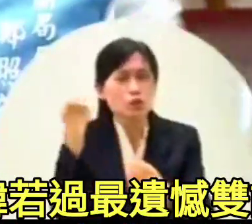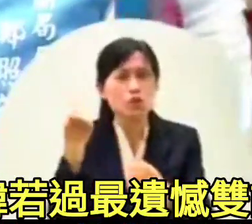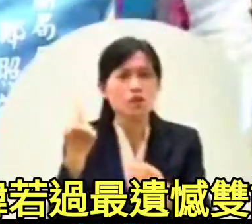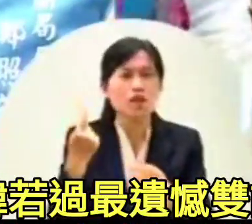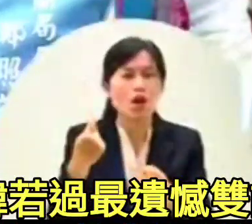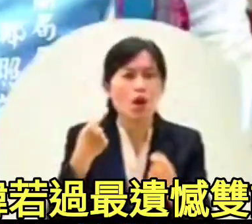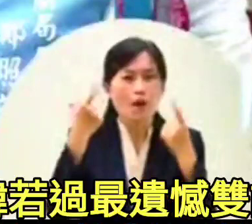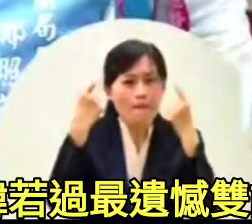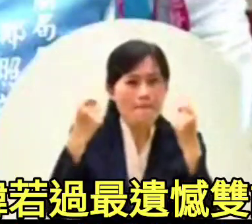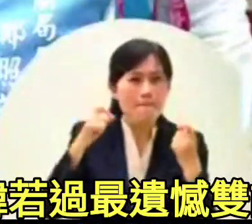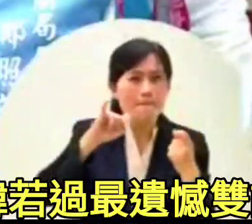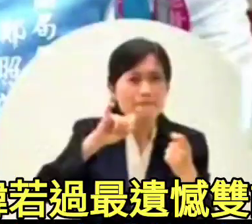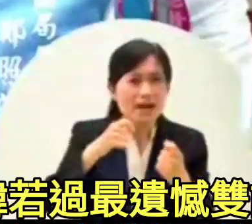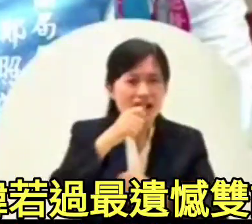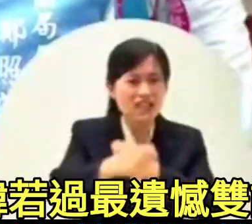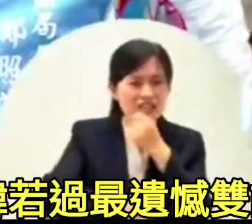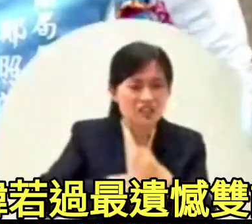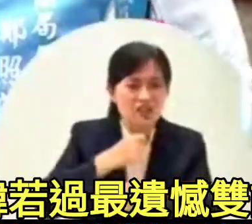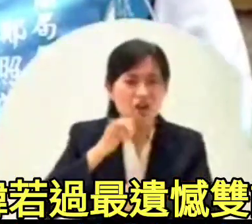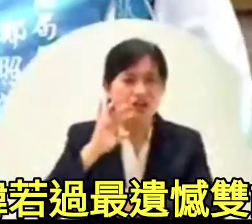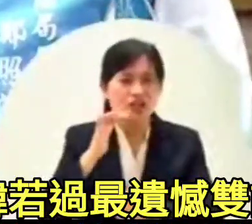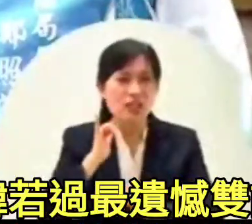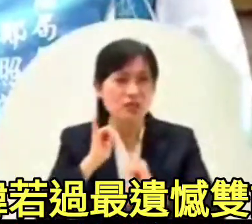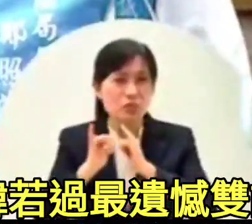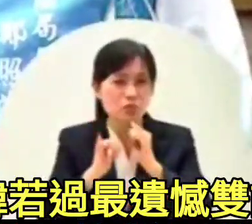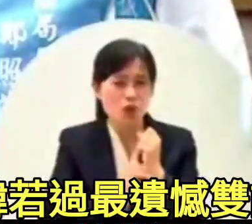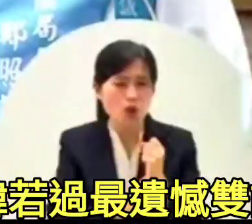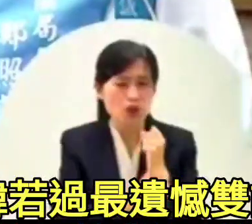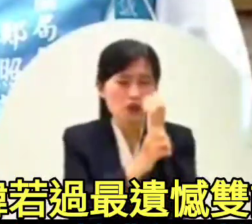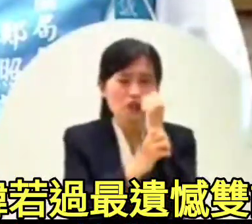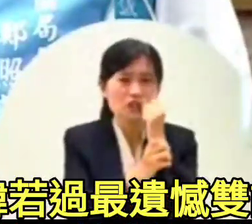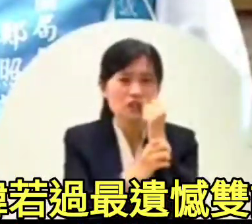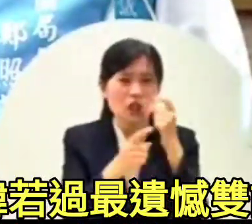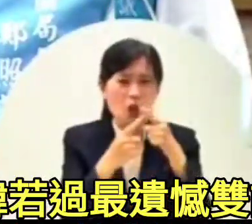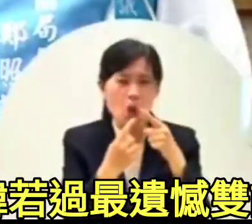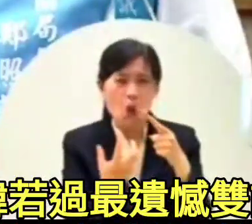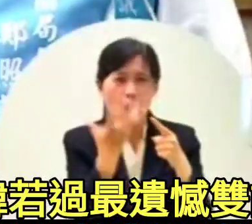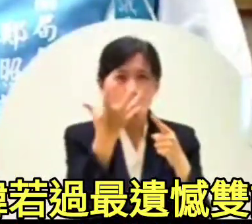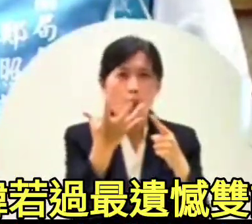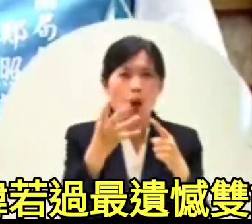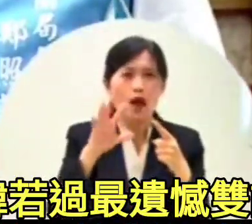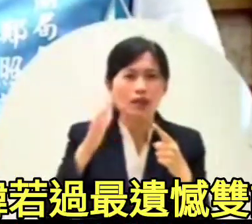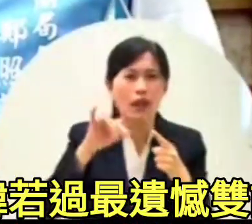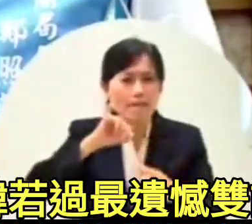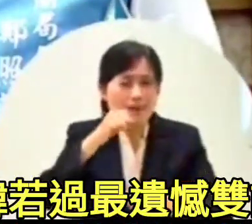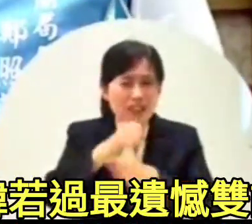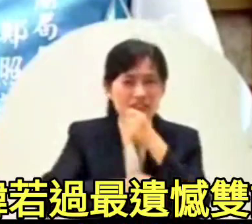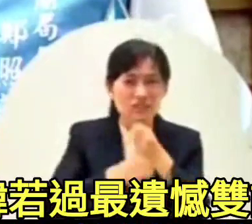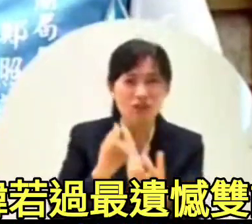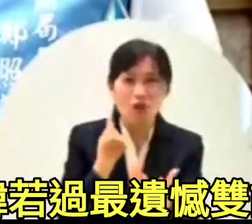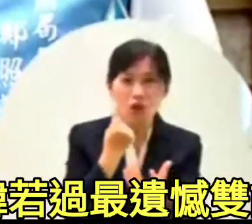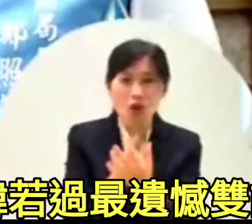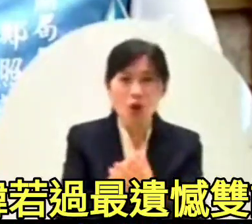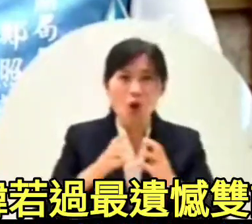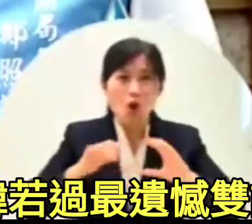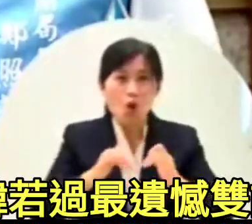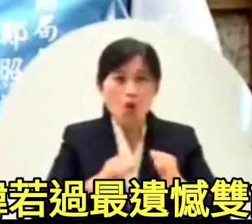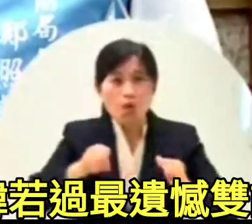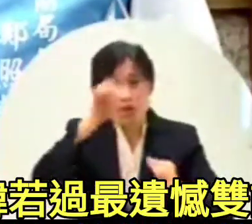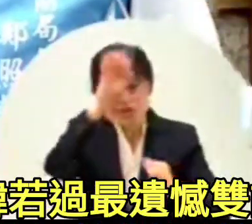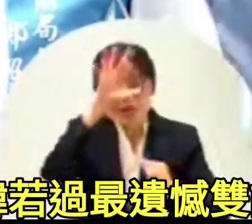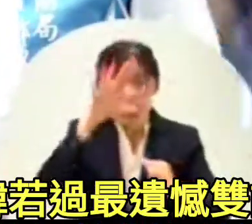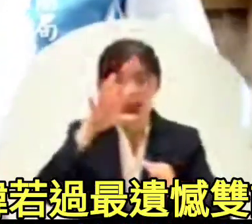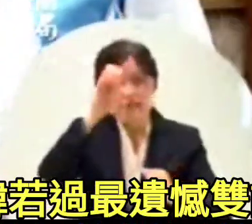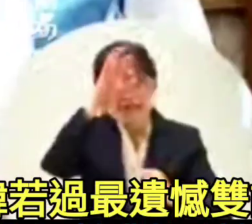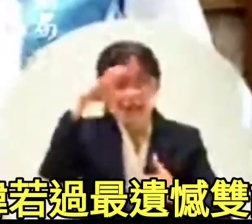动式，结果民意支持率非常的高，那被动的参加国民党的党内初选，